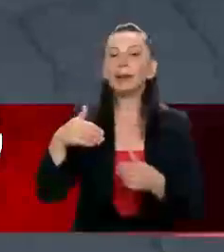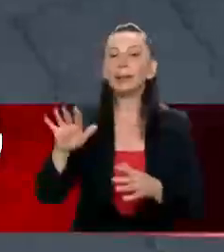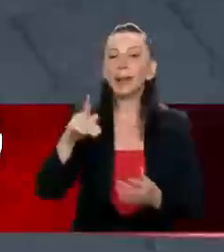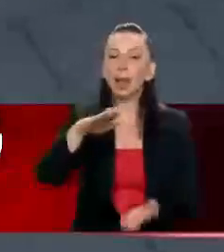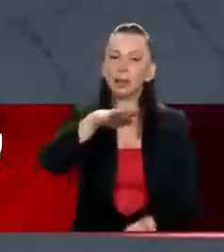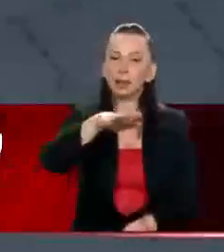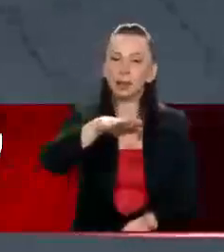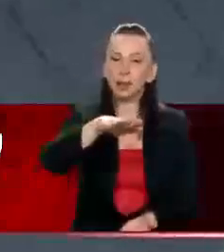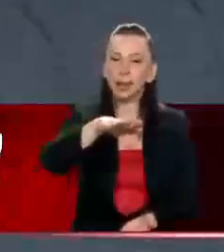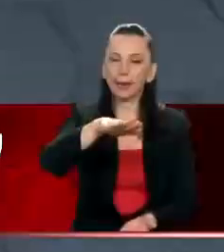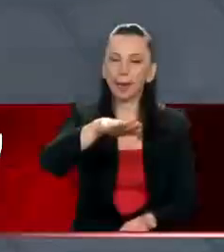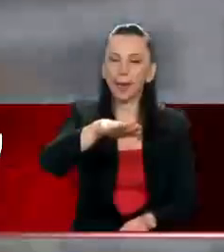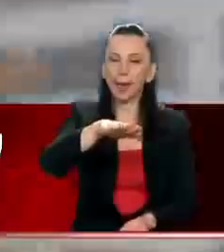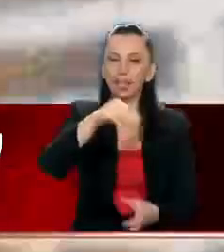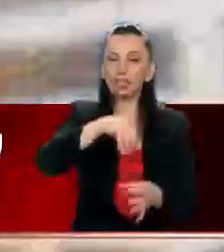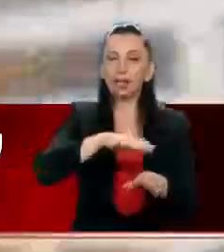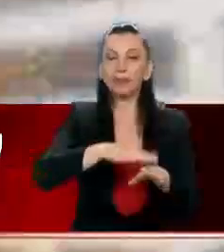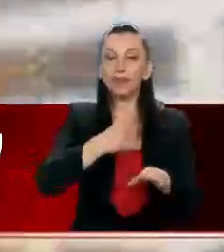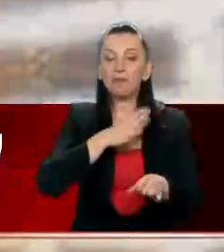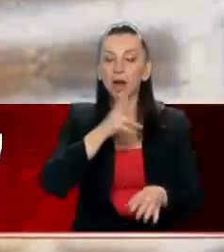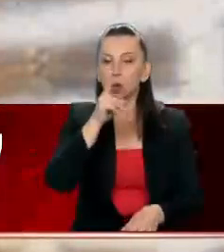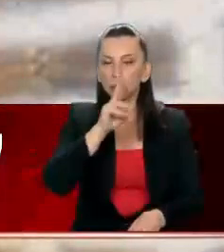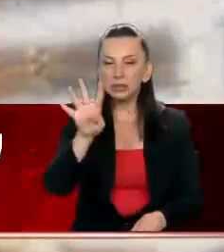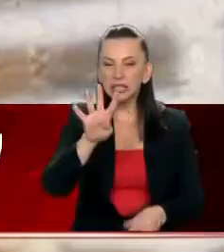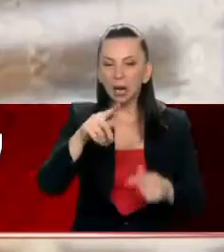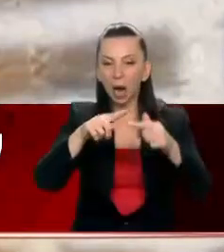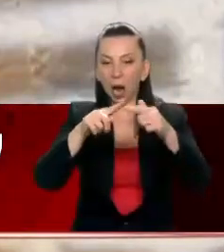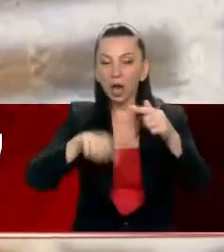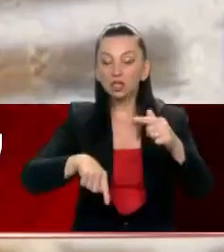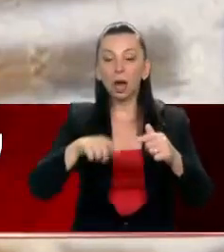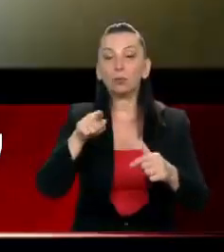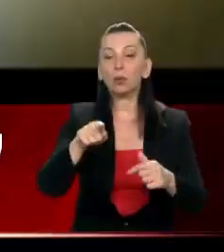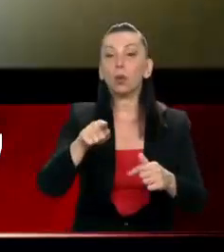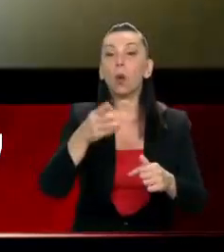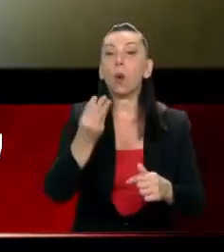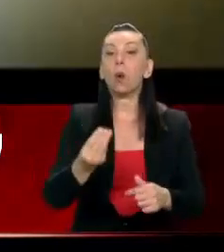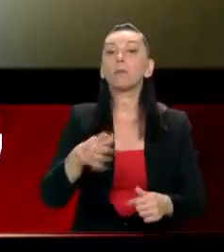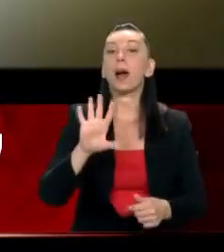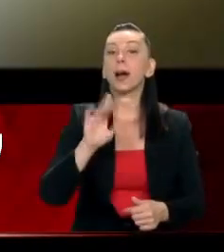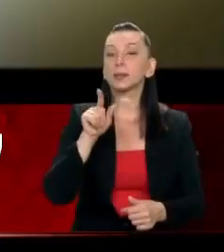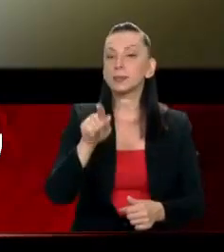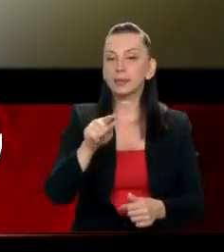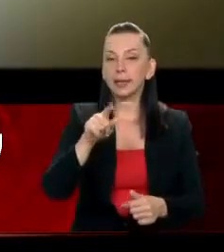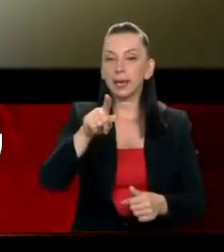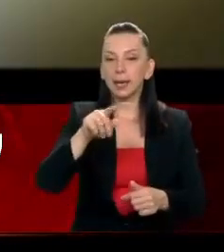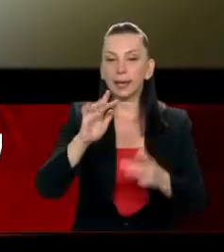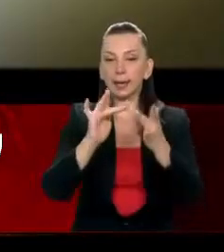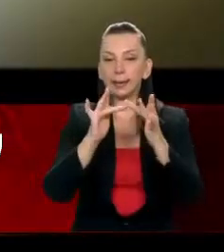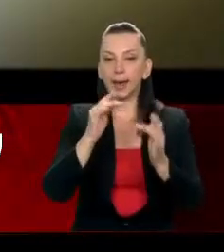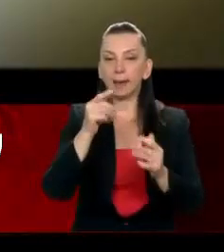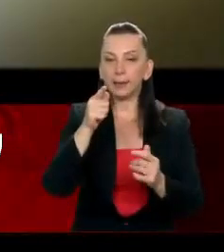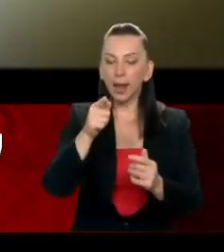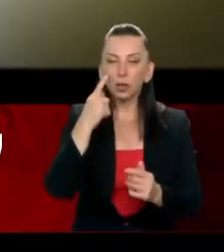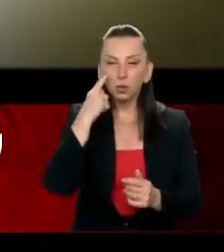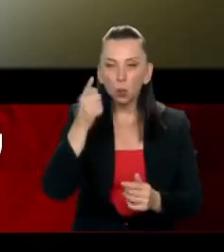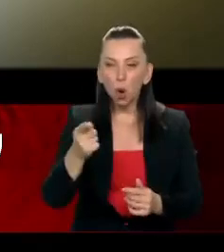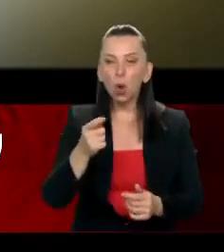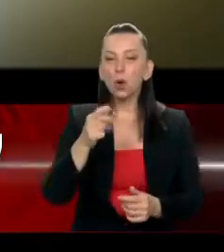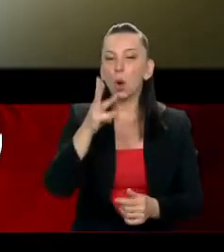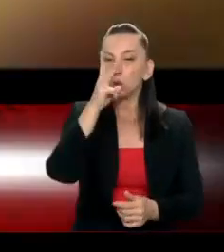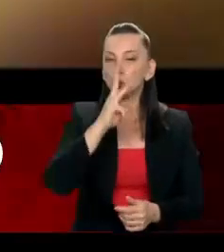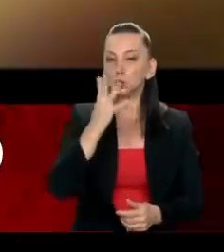sonuçta kapalı yani ne olduğunu ben de bilmiyorum. 240 liradan aşağı olmaması gerekiyor. İnternette 5 litresi 300-400 liraya